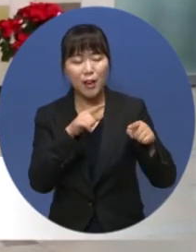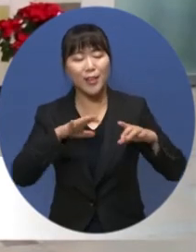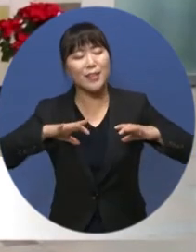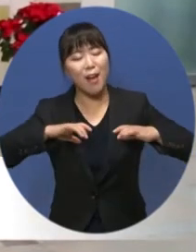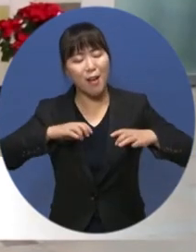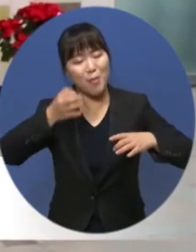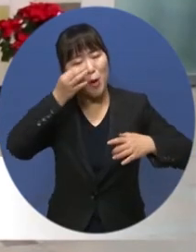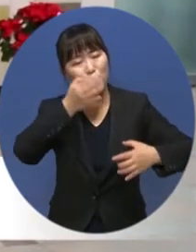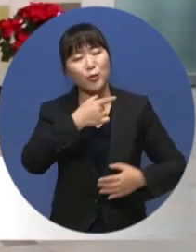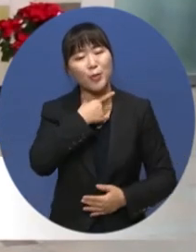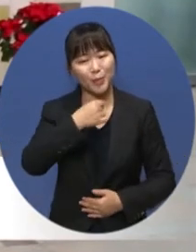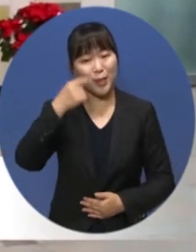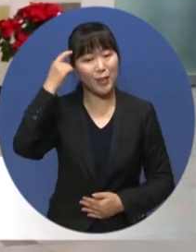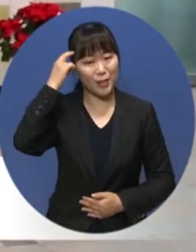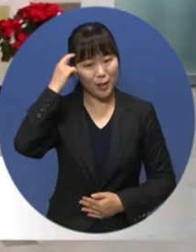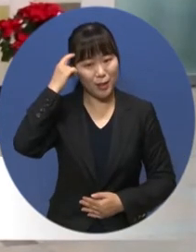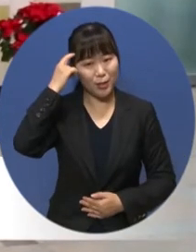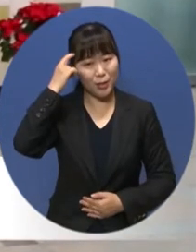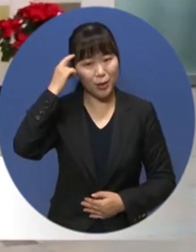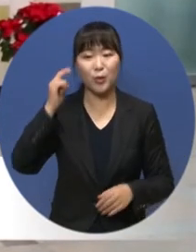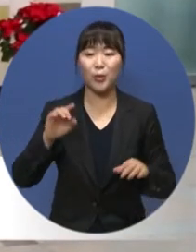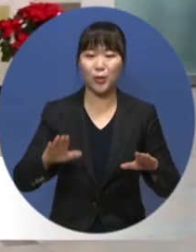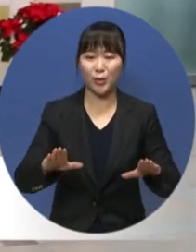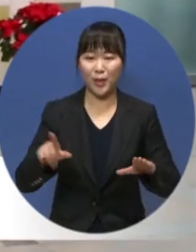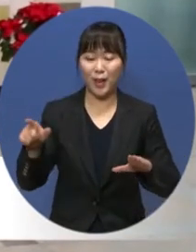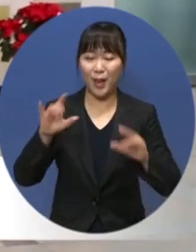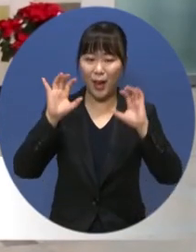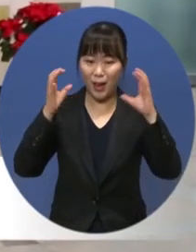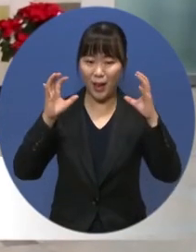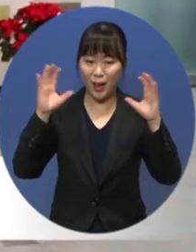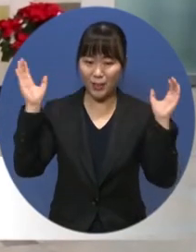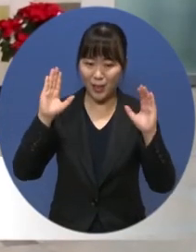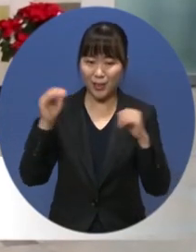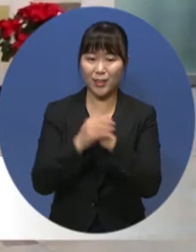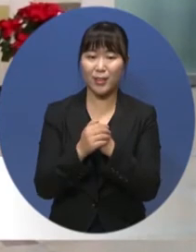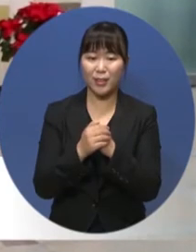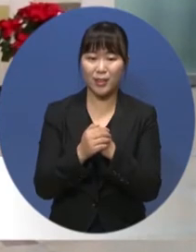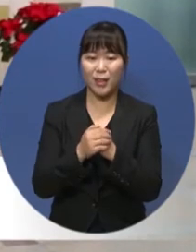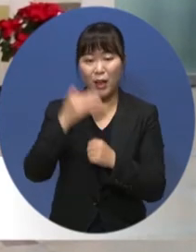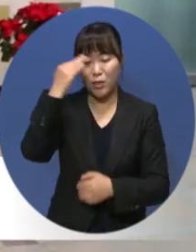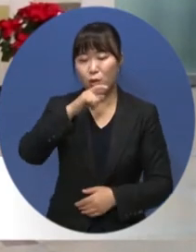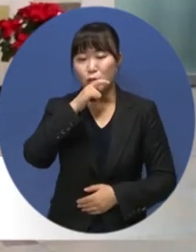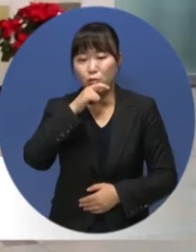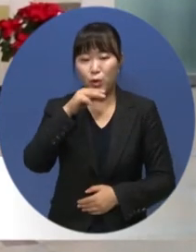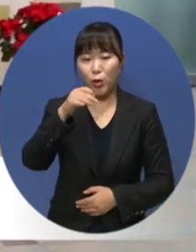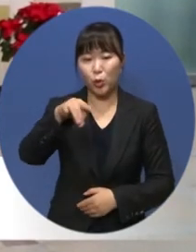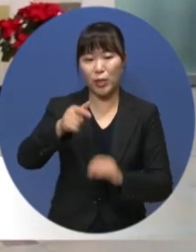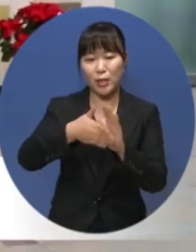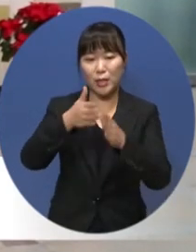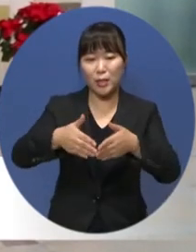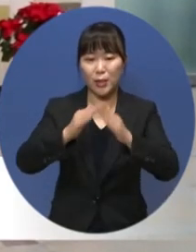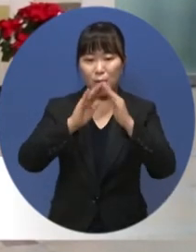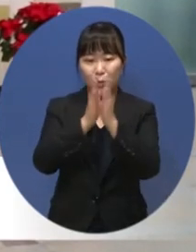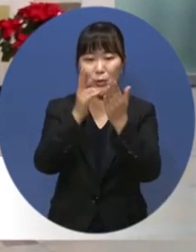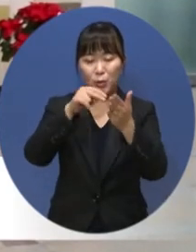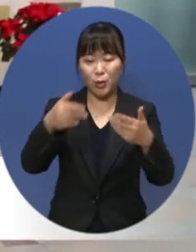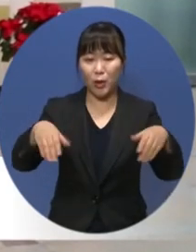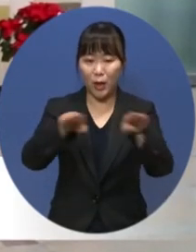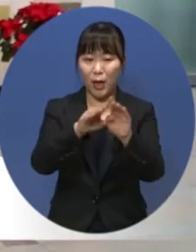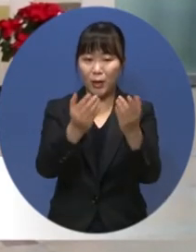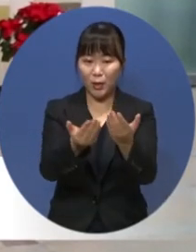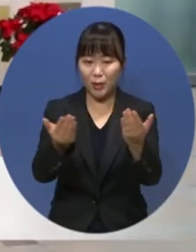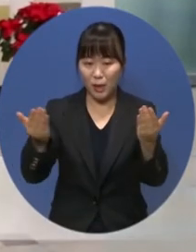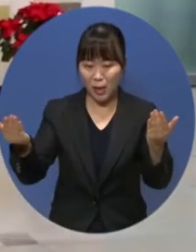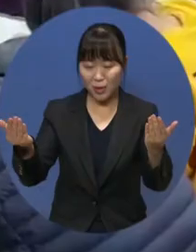자랑하고 싶은 생각이 들어서 우리 애들의 작품을 여수시립도서관 갤러리에서 전시를 하게 돼서